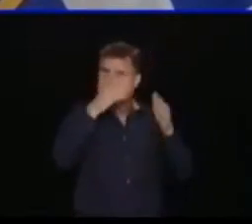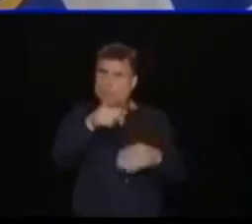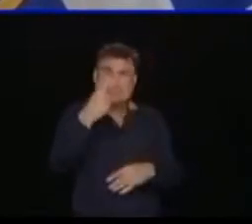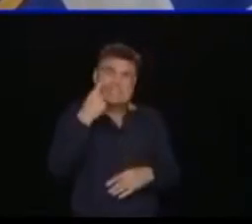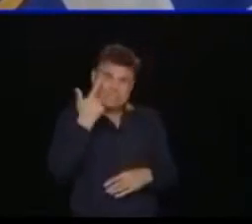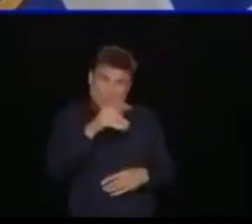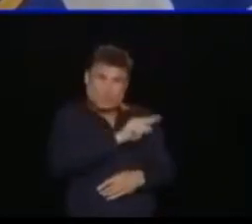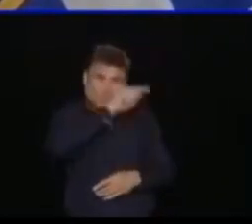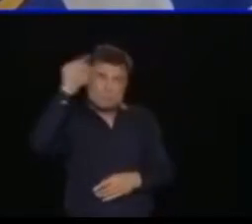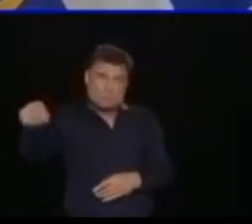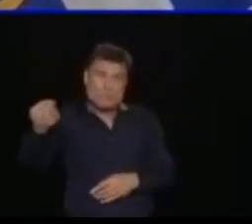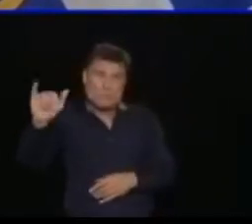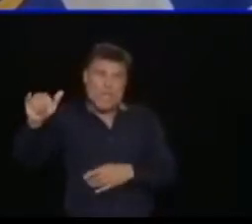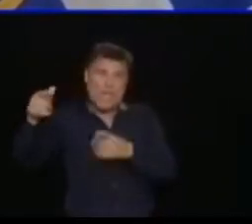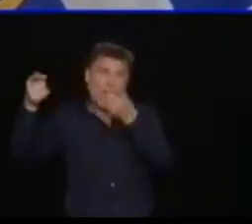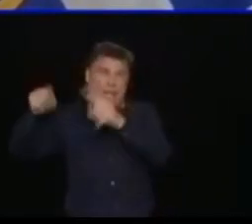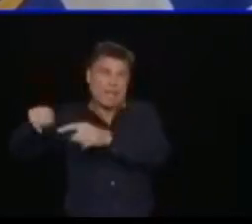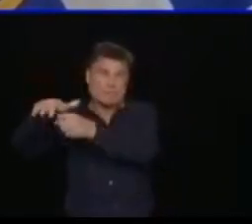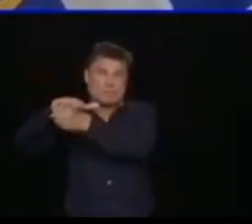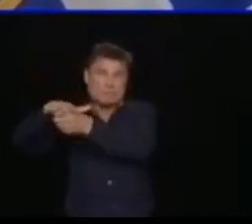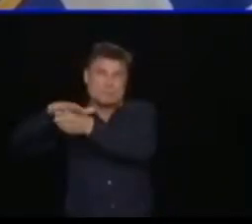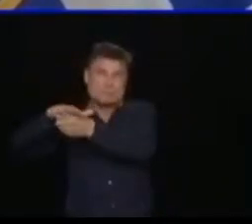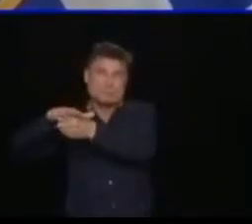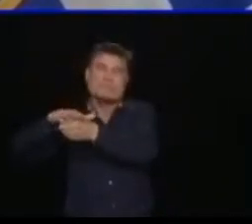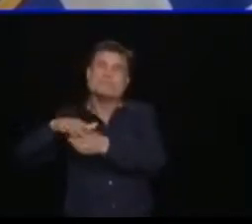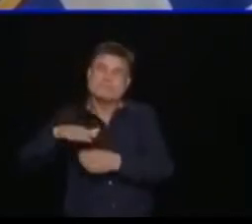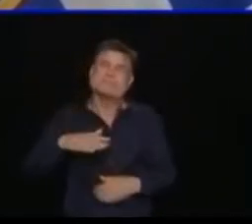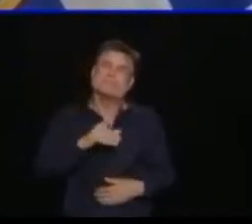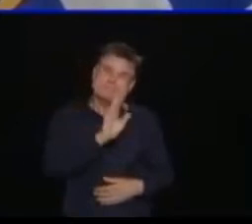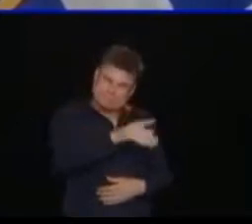OK 的，我们来测试你。